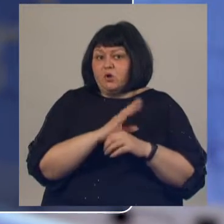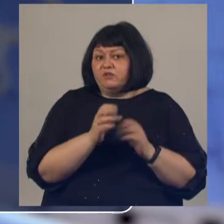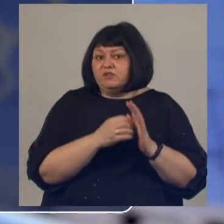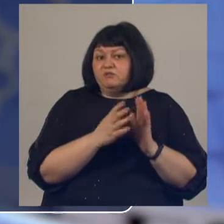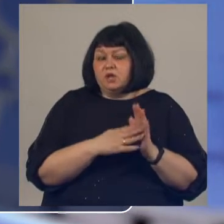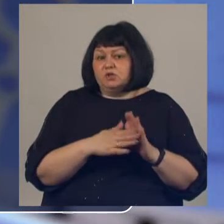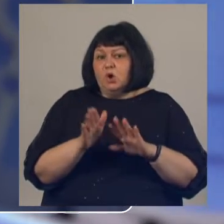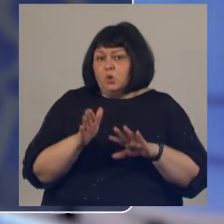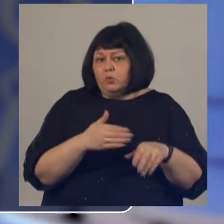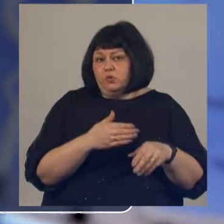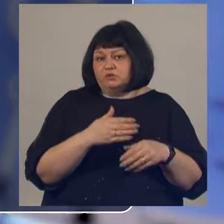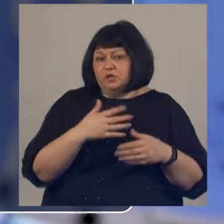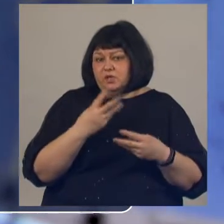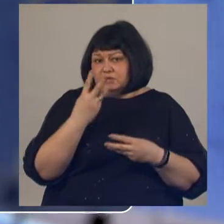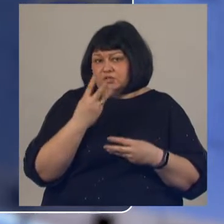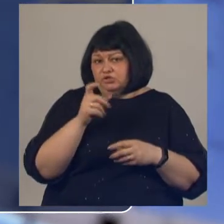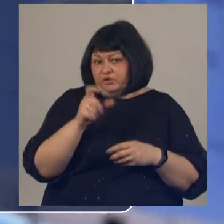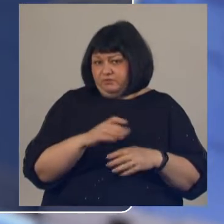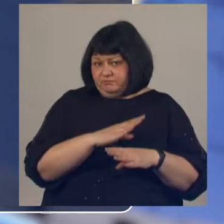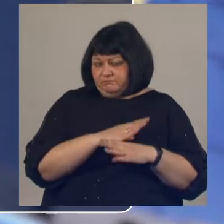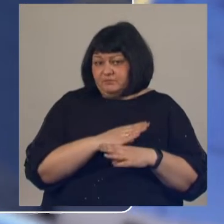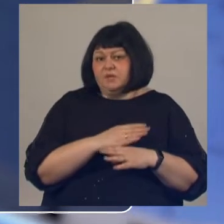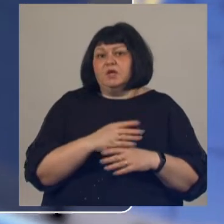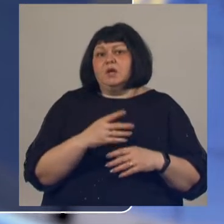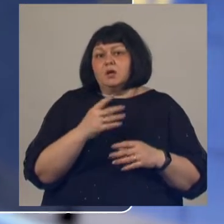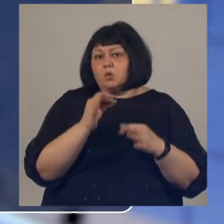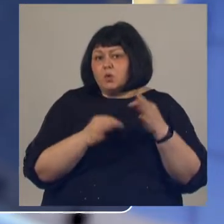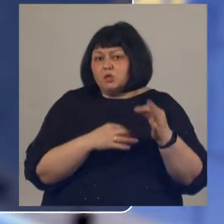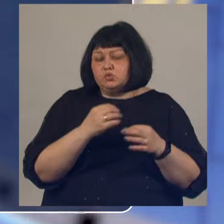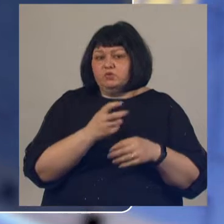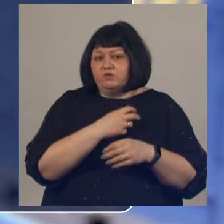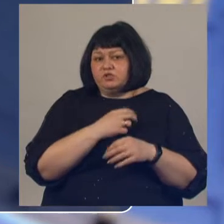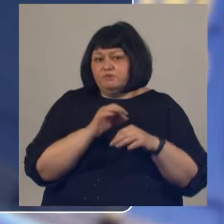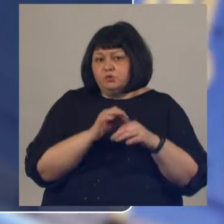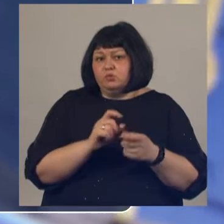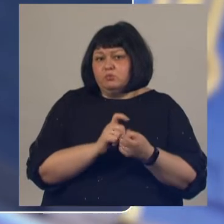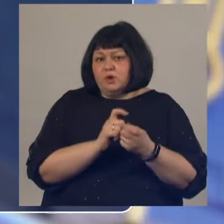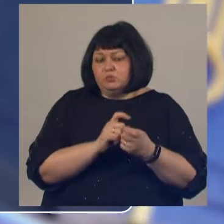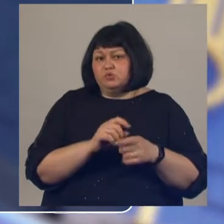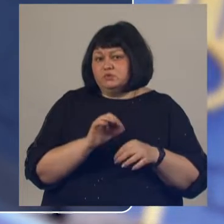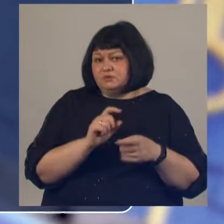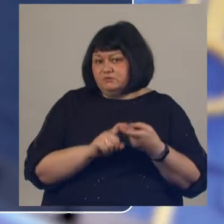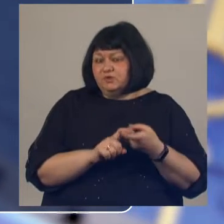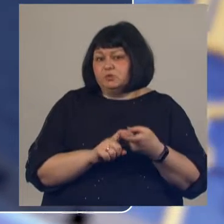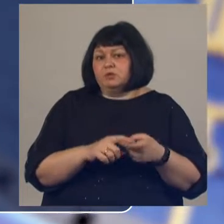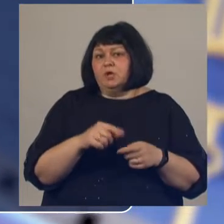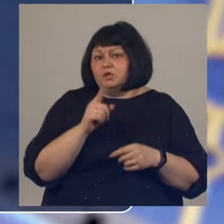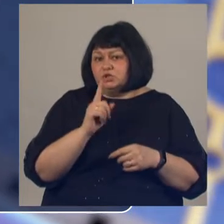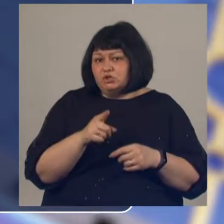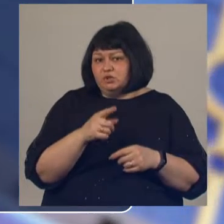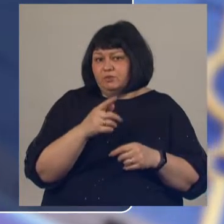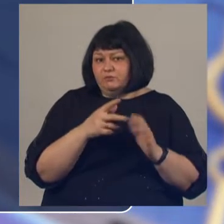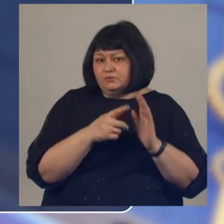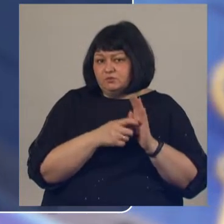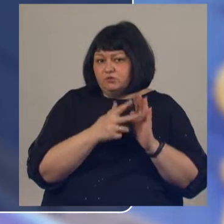унес жизни еще трех наших земляков круглосуточно врачи ведут борьбу с вирусом 1782 пациента находится в